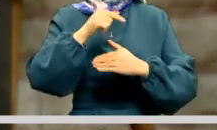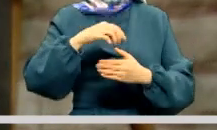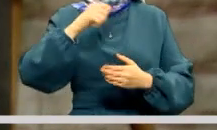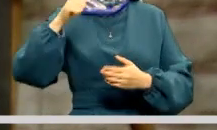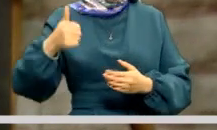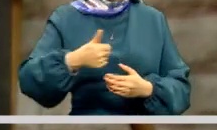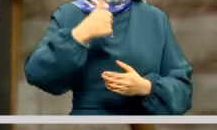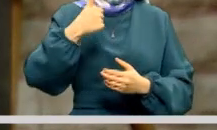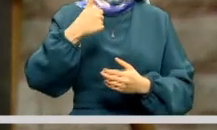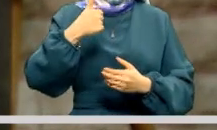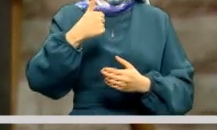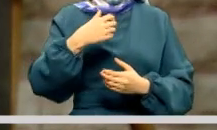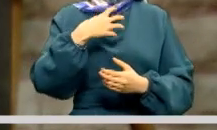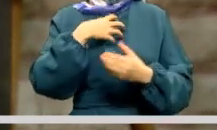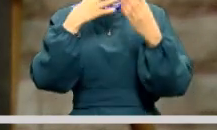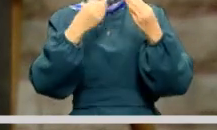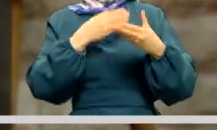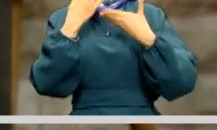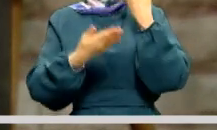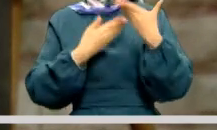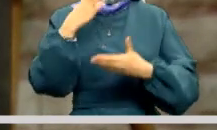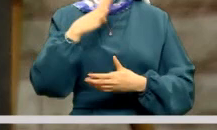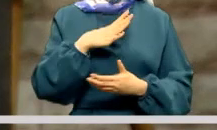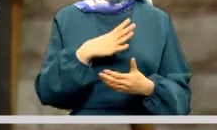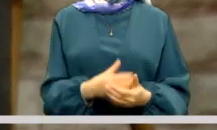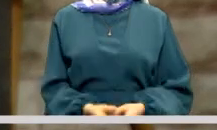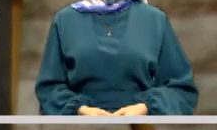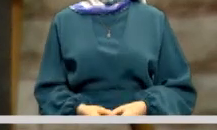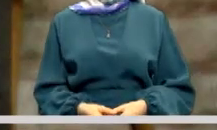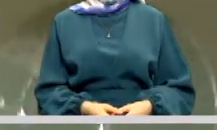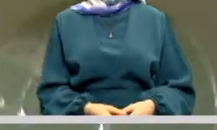değere sahip olma ifadesi ile vurgu yapar